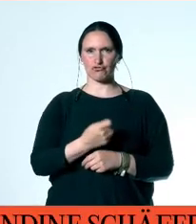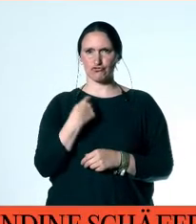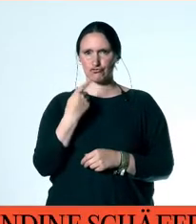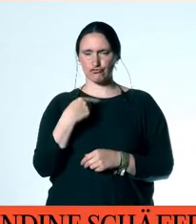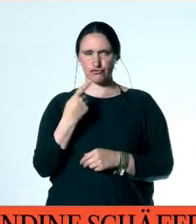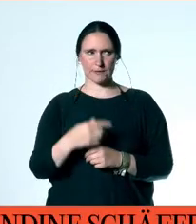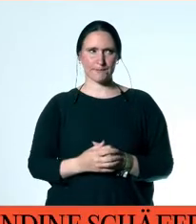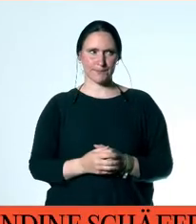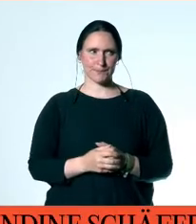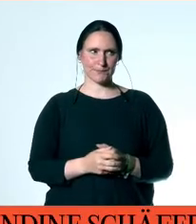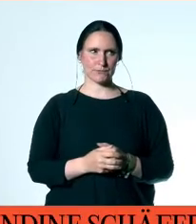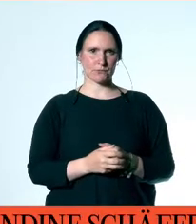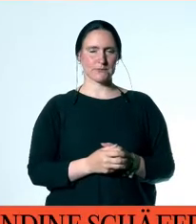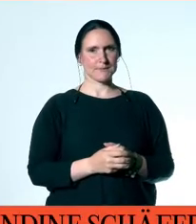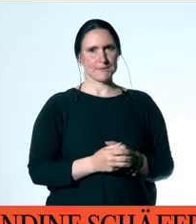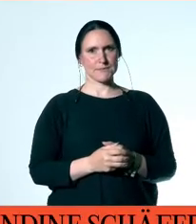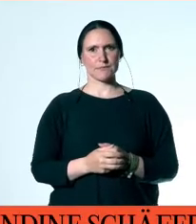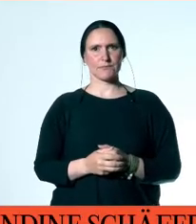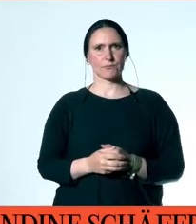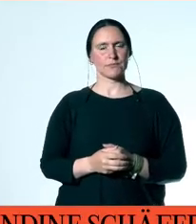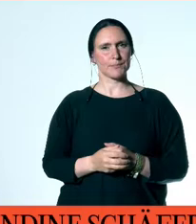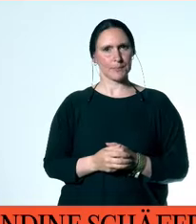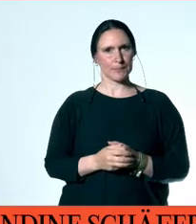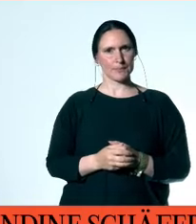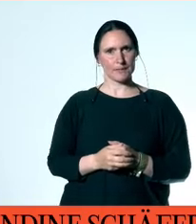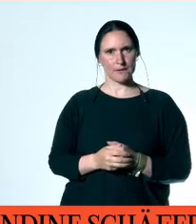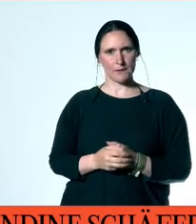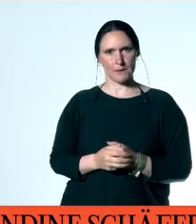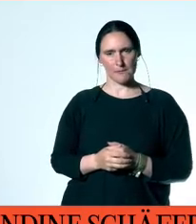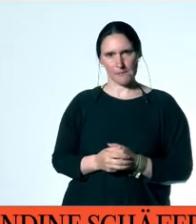ein als künstlerisches Kollektiv?